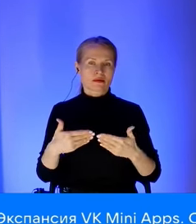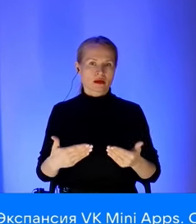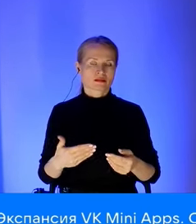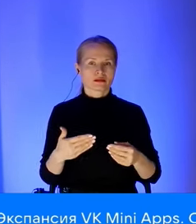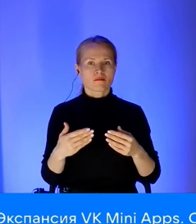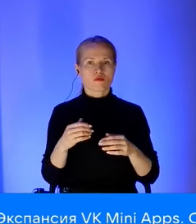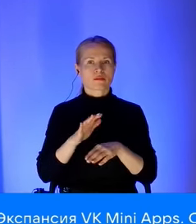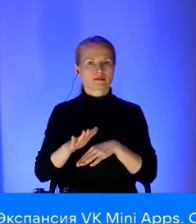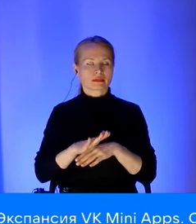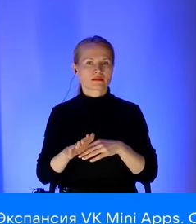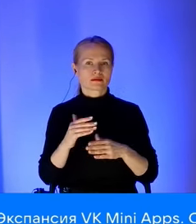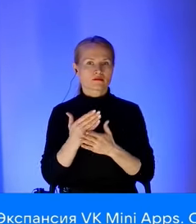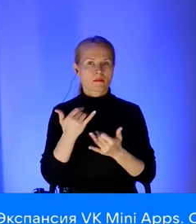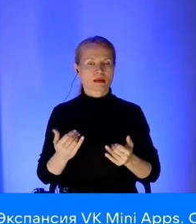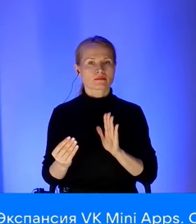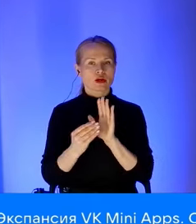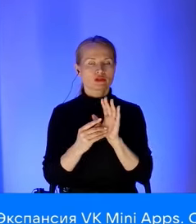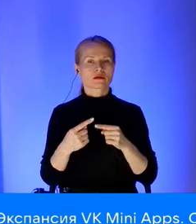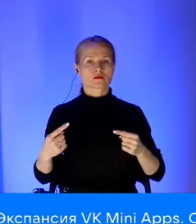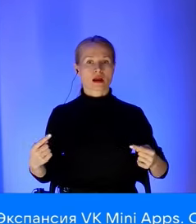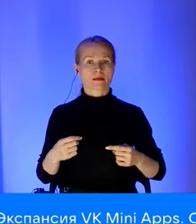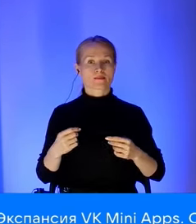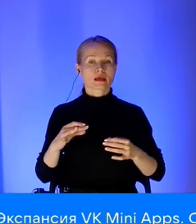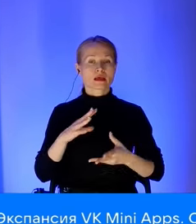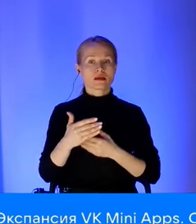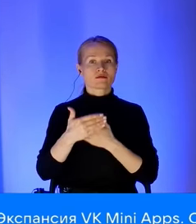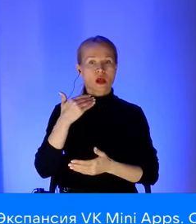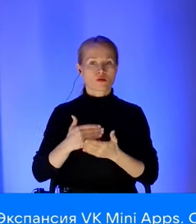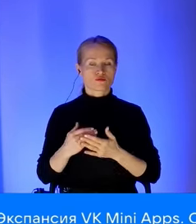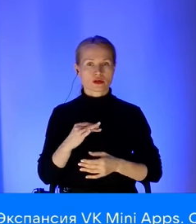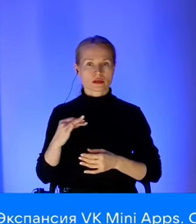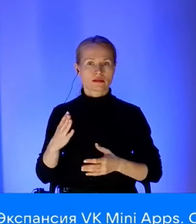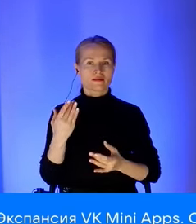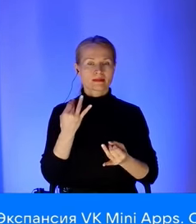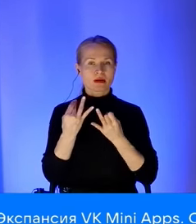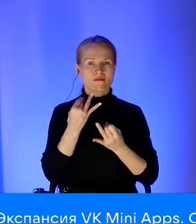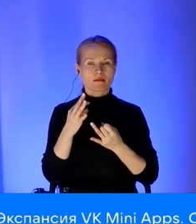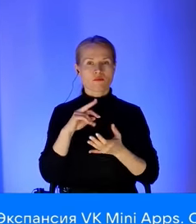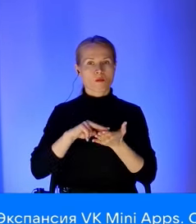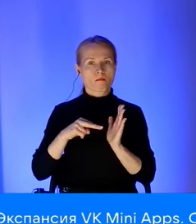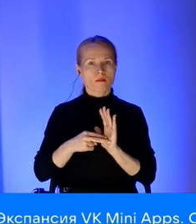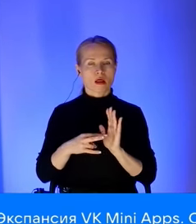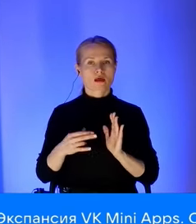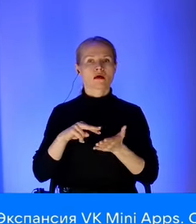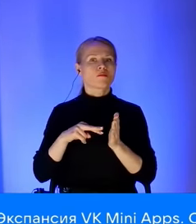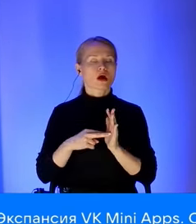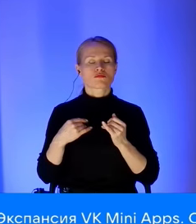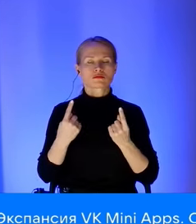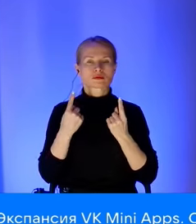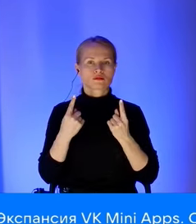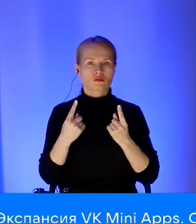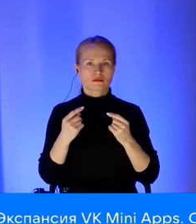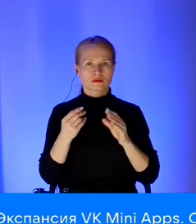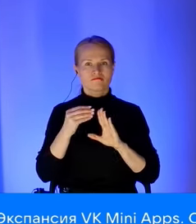приложения. Вот. Ну и в заключение давайте поговорим про планы. Планы у нас грандиозные. Платформа у